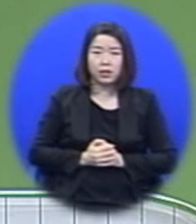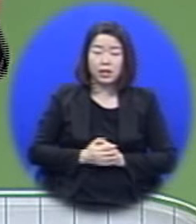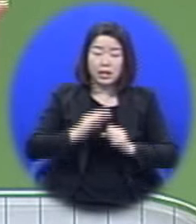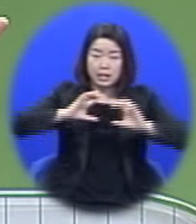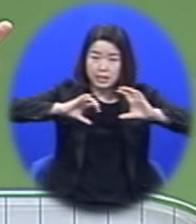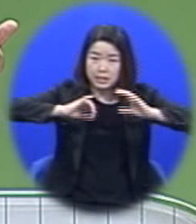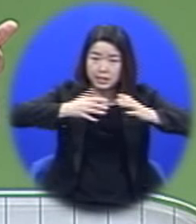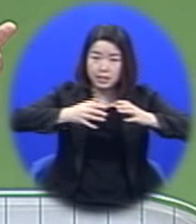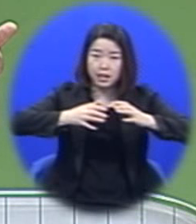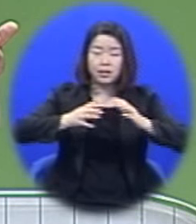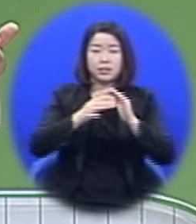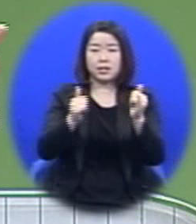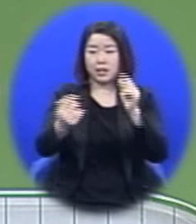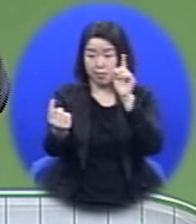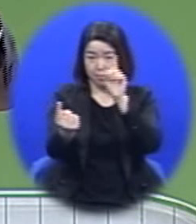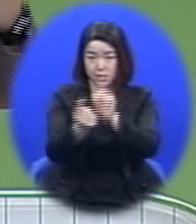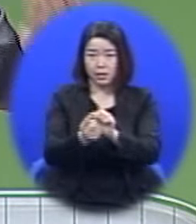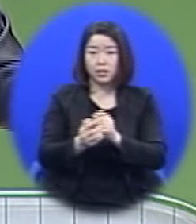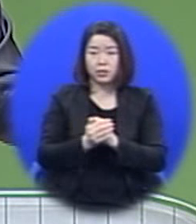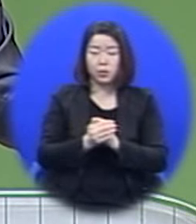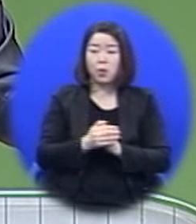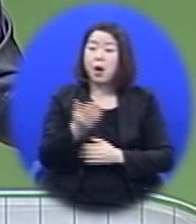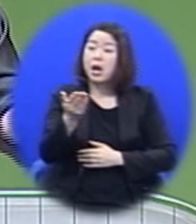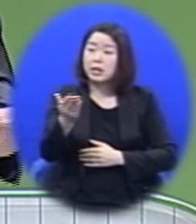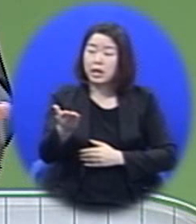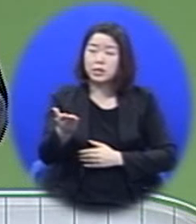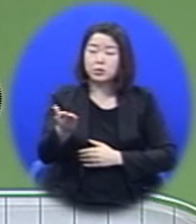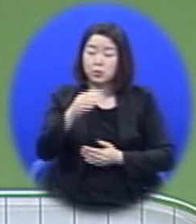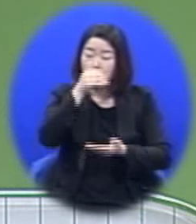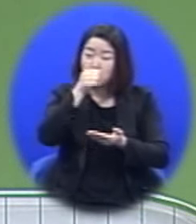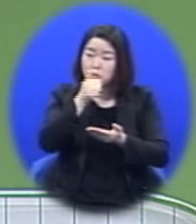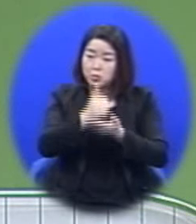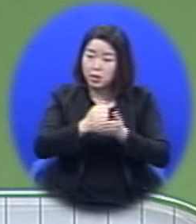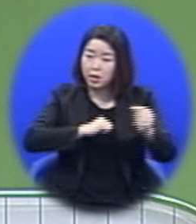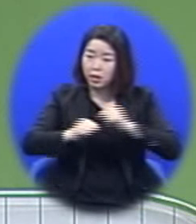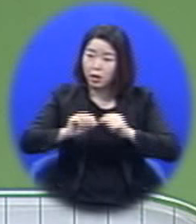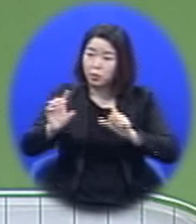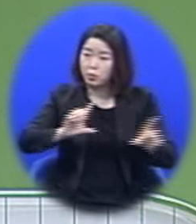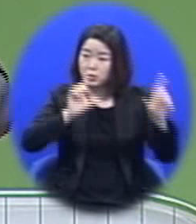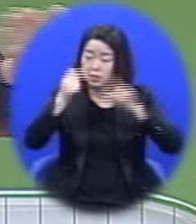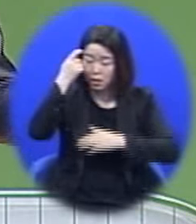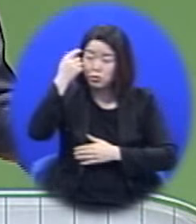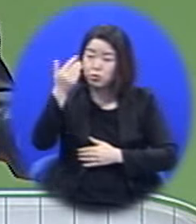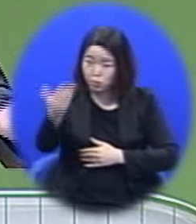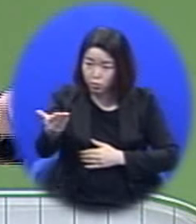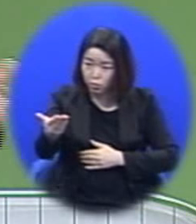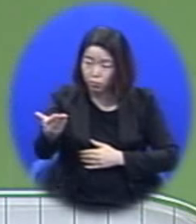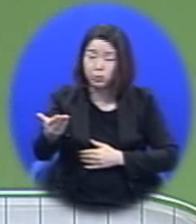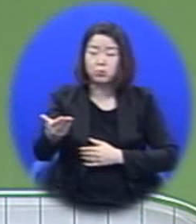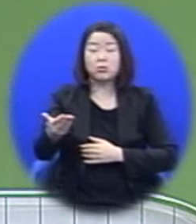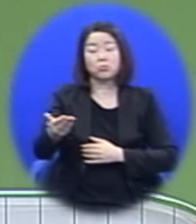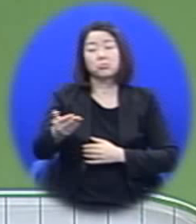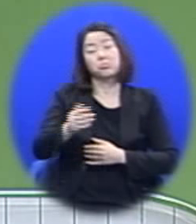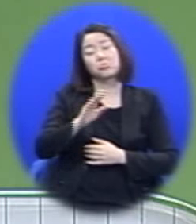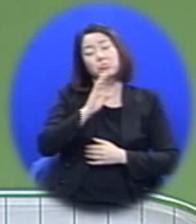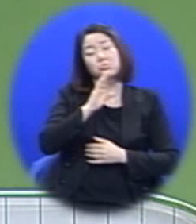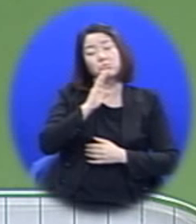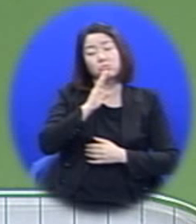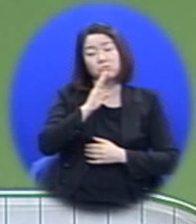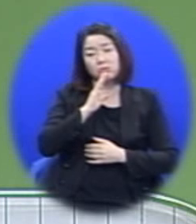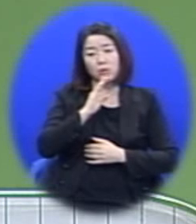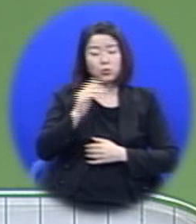세상 사람들 만나서 당신도 죄를 짓고 살지요 라고 말하면 그냥 아주 태연하게 그렇다고 이야기를